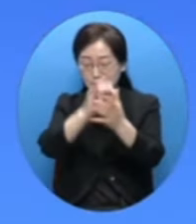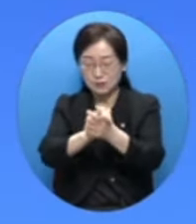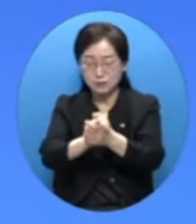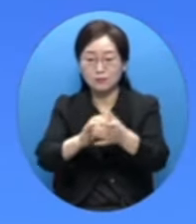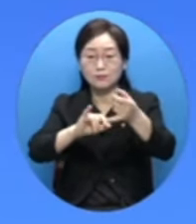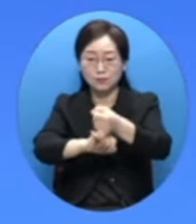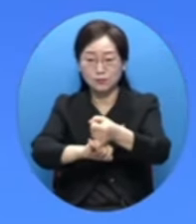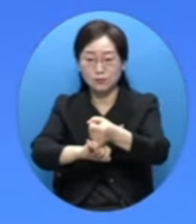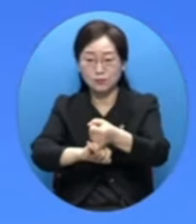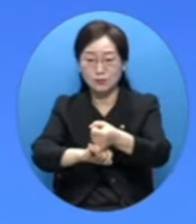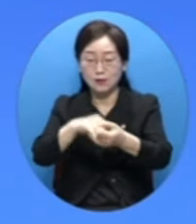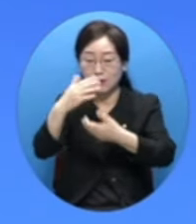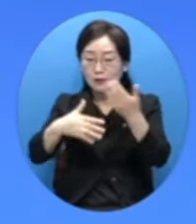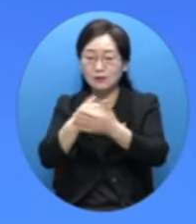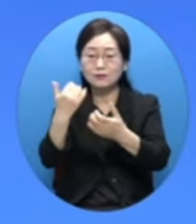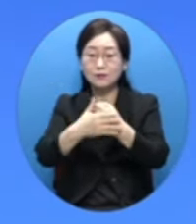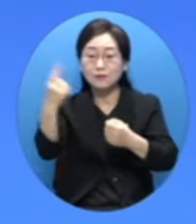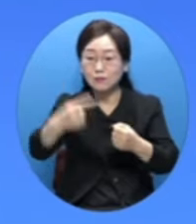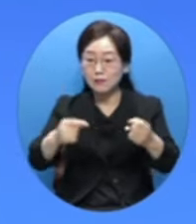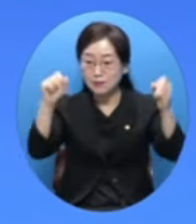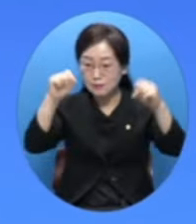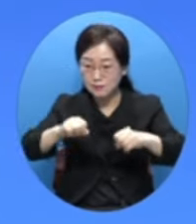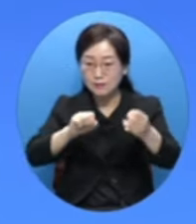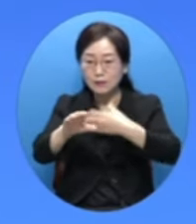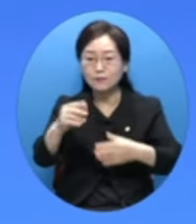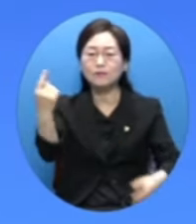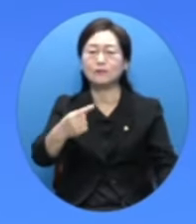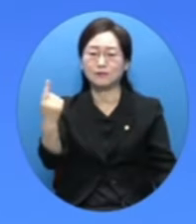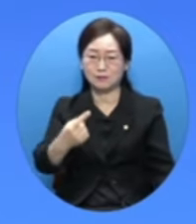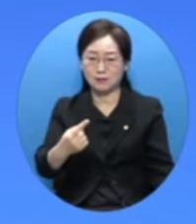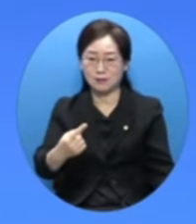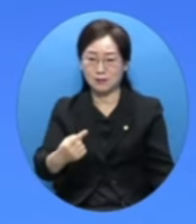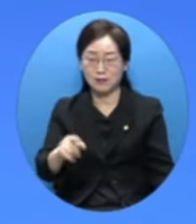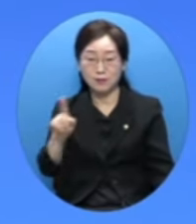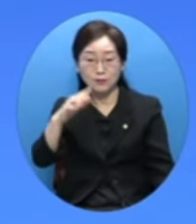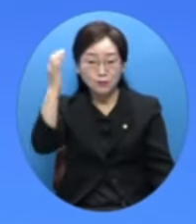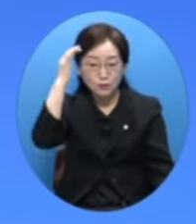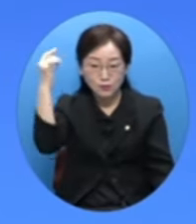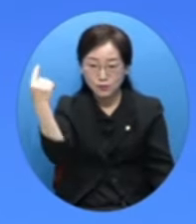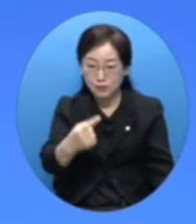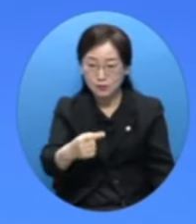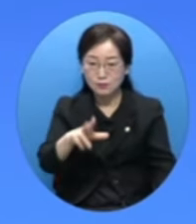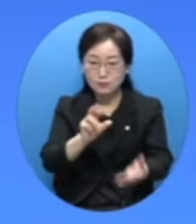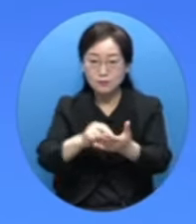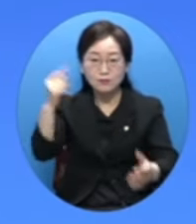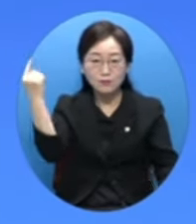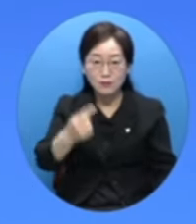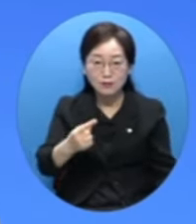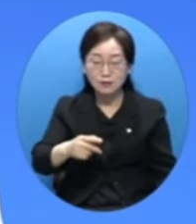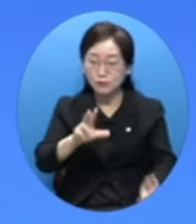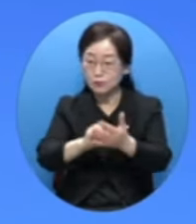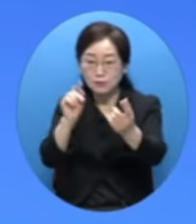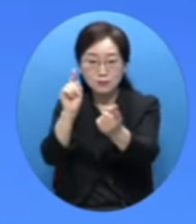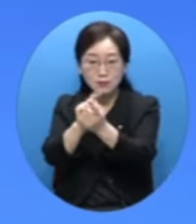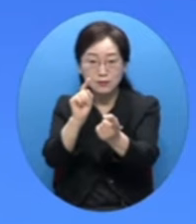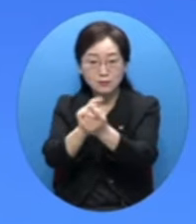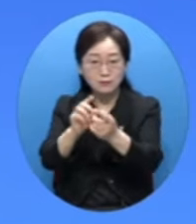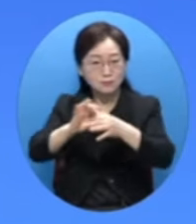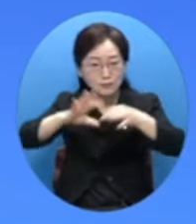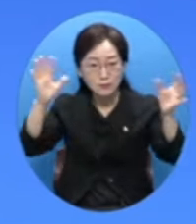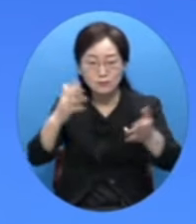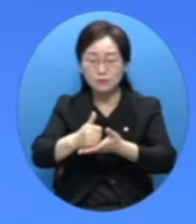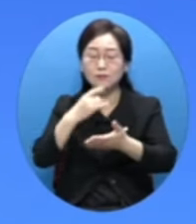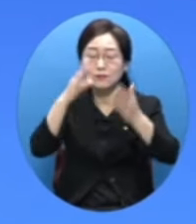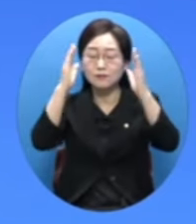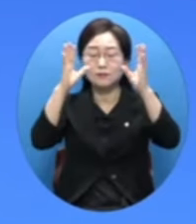여러분 모두가 될 때 하나님의 은혜가 임하고 응답이 임하는 것입니다. 어떤 고난을 당해도 문제를 당해도 문제를 만나서도 주님만 바라보고